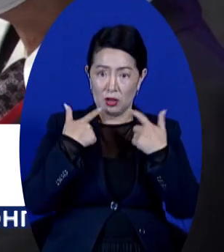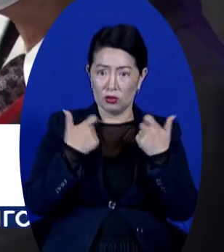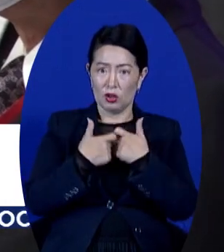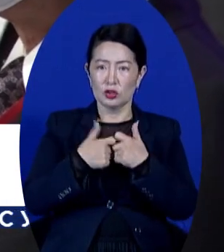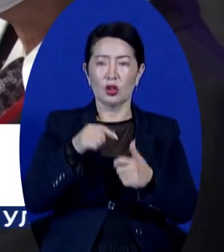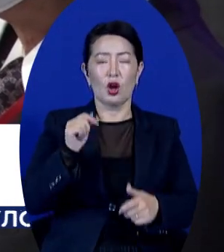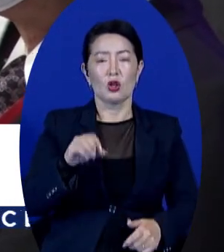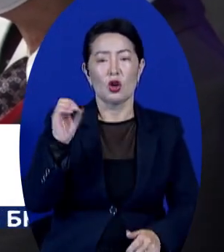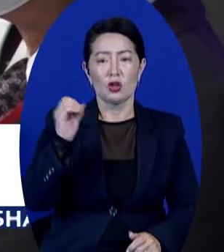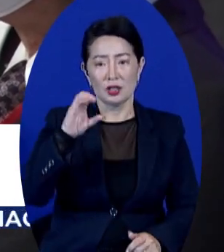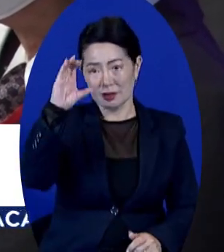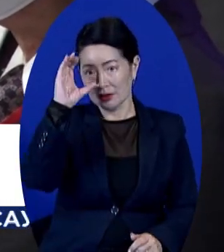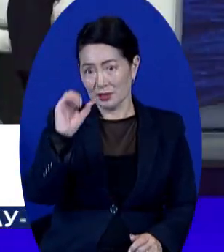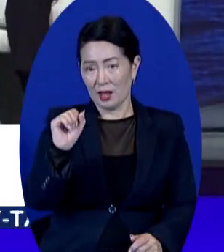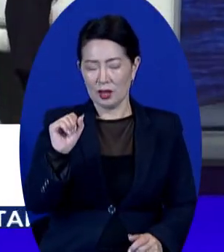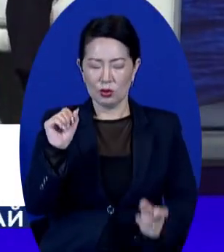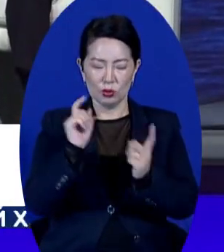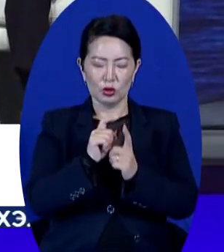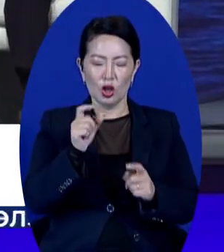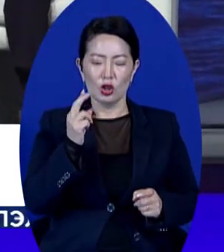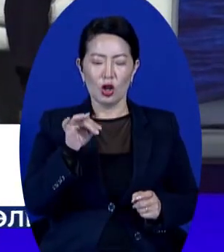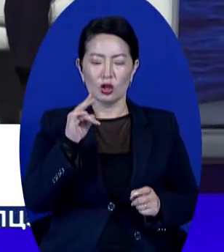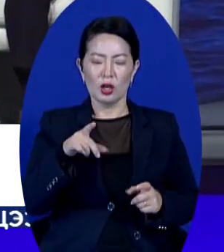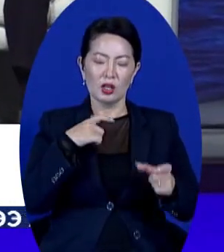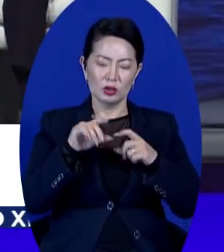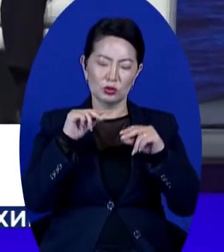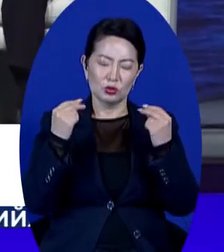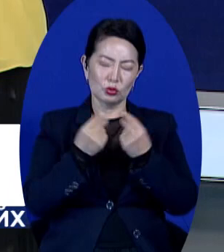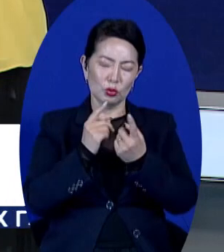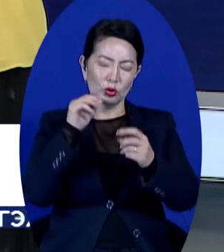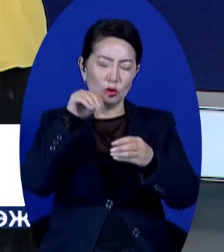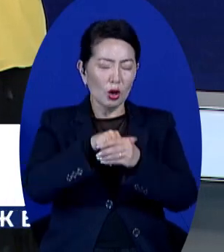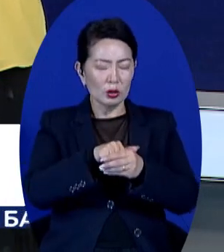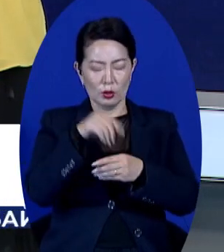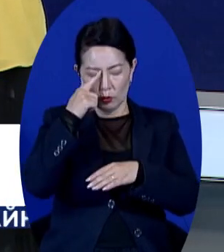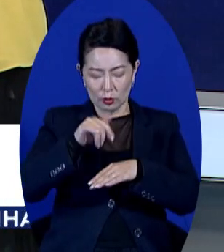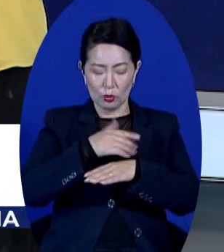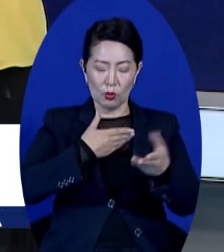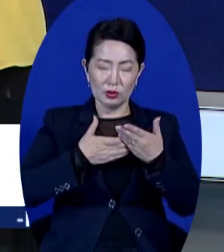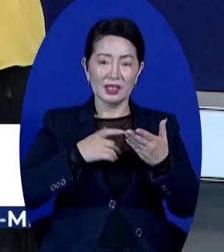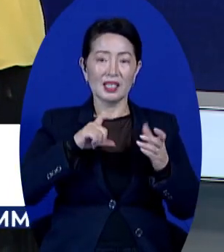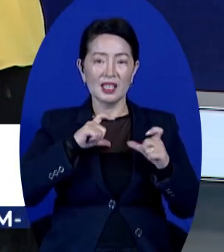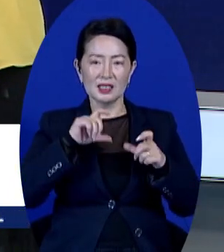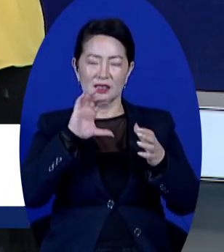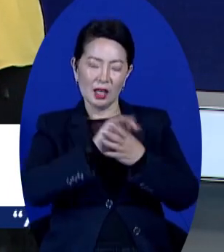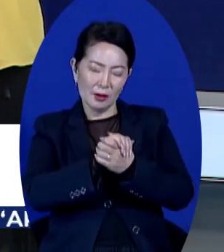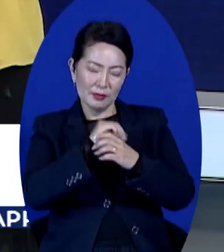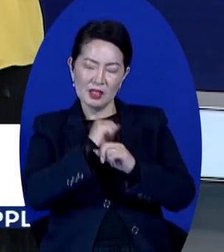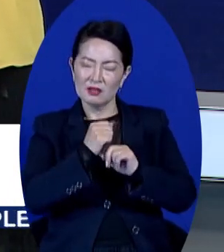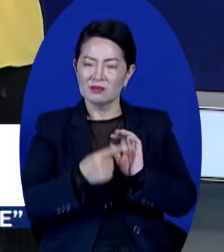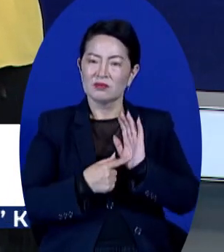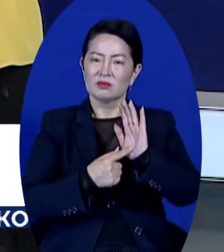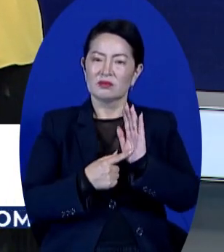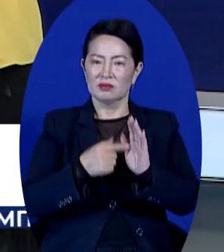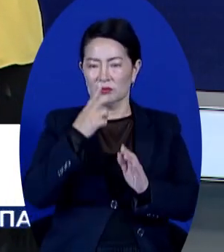сайдын альчлалт орны эдийн засгийн чуулганд оролцсон нь Монгол улс олон улсын худалдаа эдийн засгийн хамтын ажиллагаандаа хэр зэрэг ач холбогдол өгч байгааг харуулсан үйл